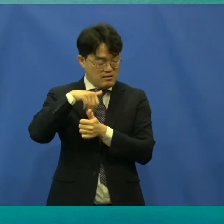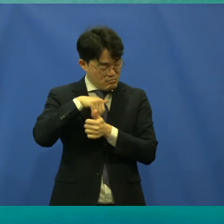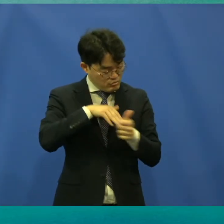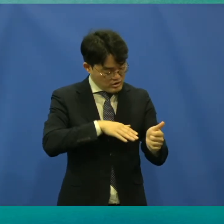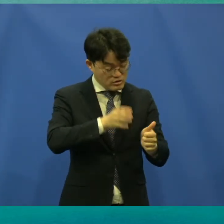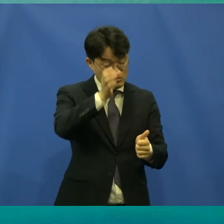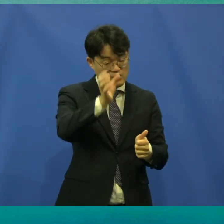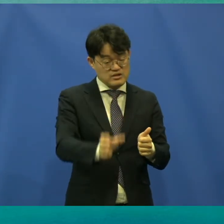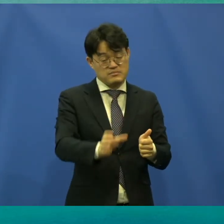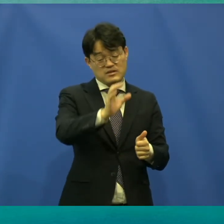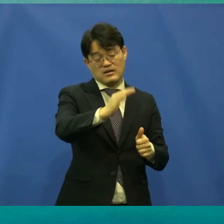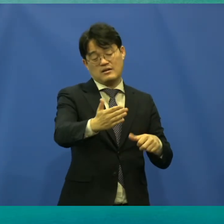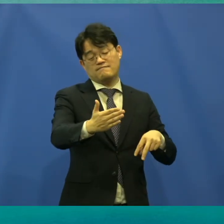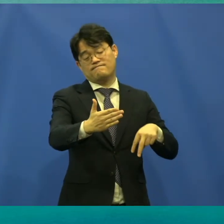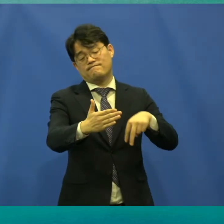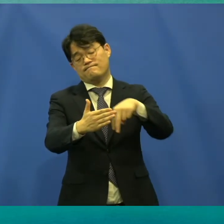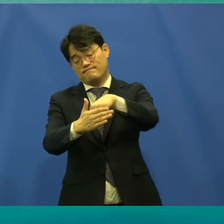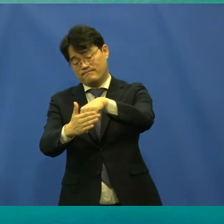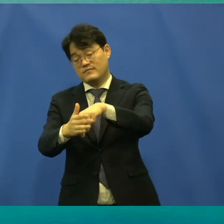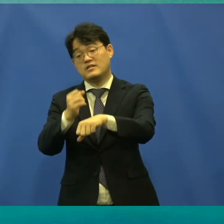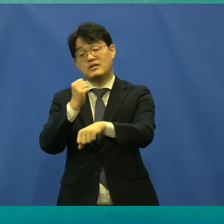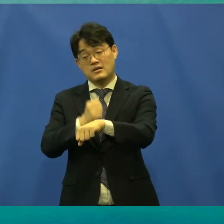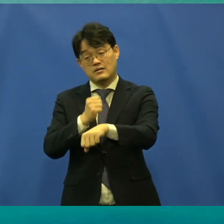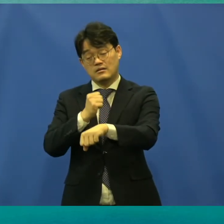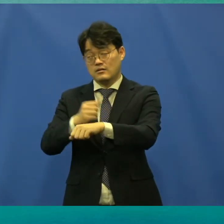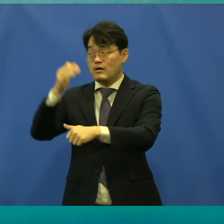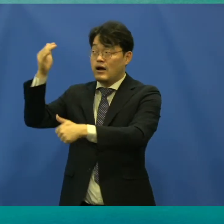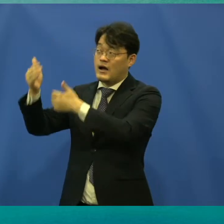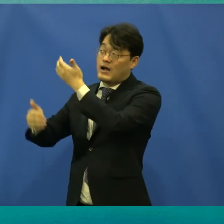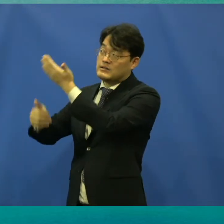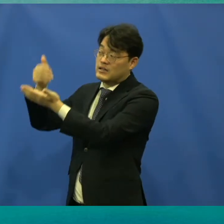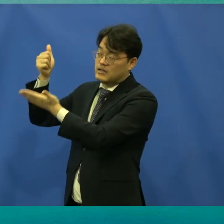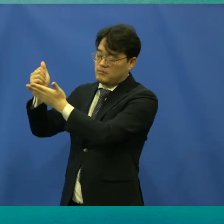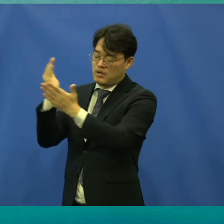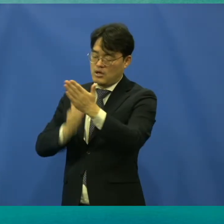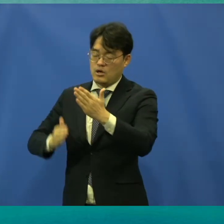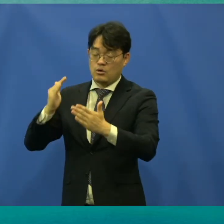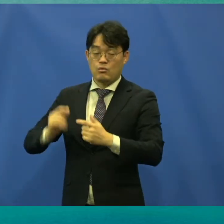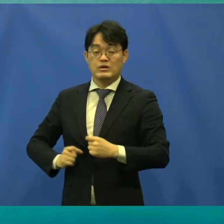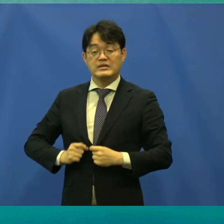공의를 그 아들의 죽으심을 통하여 만족시키신 거예요.